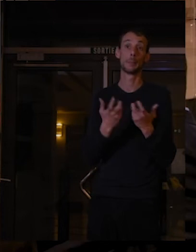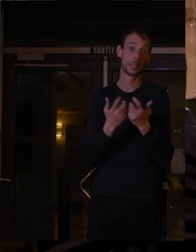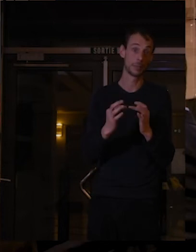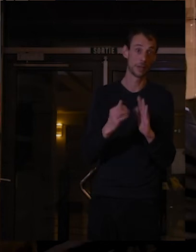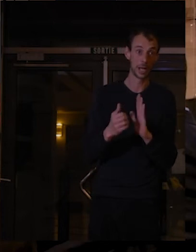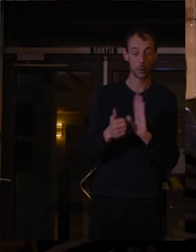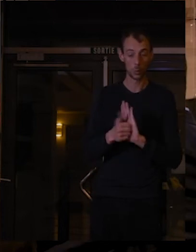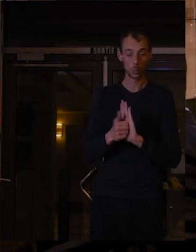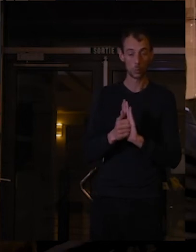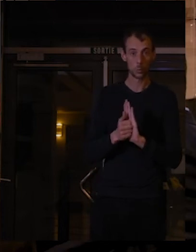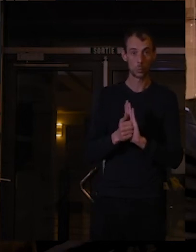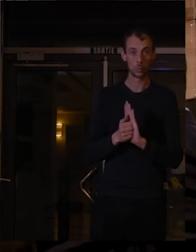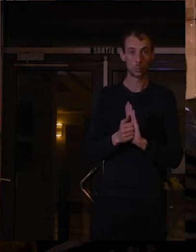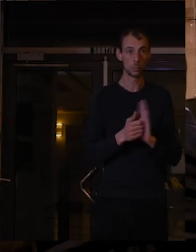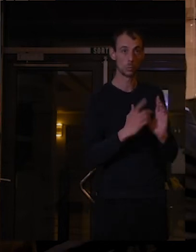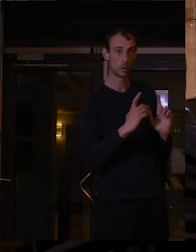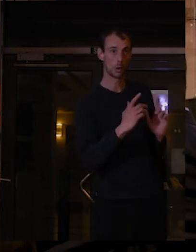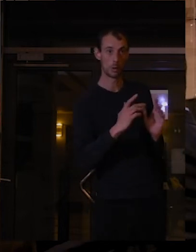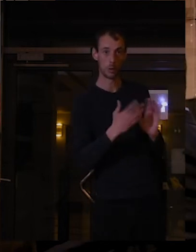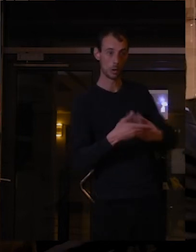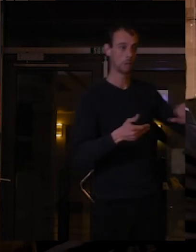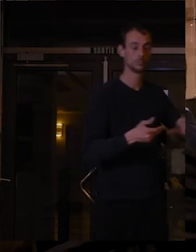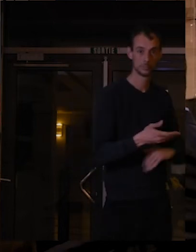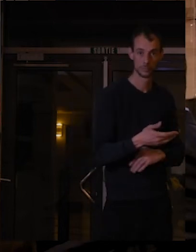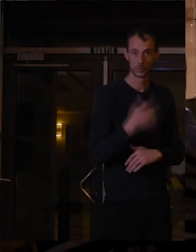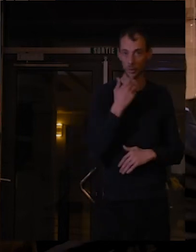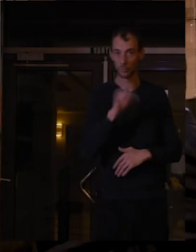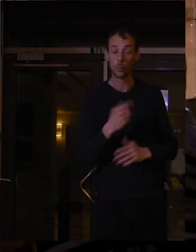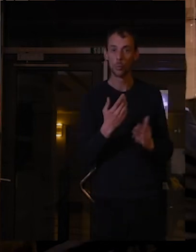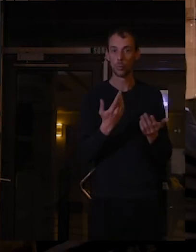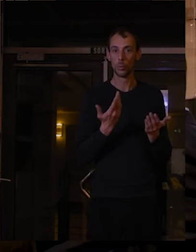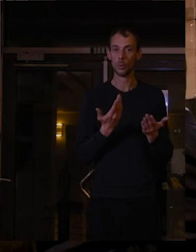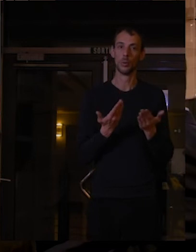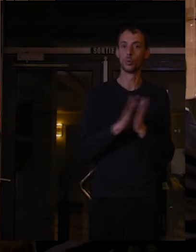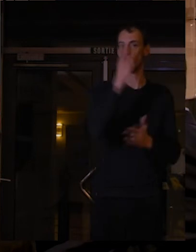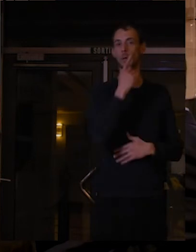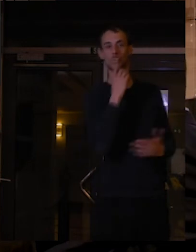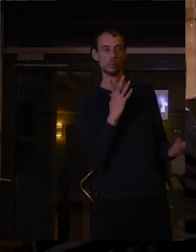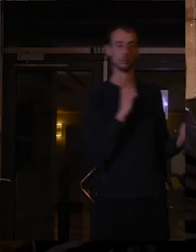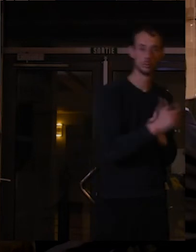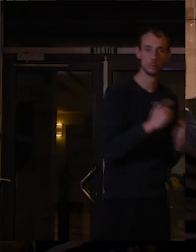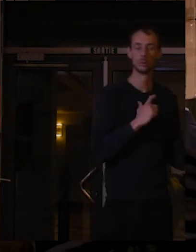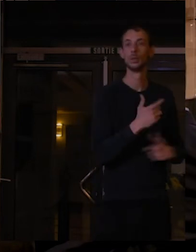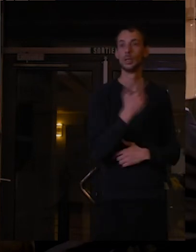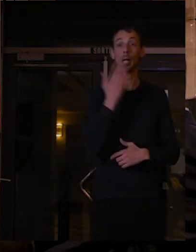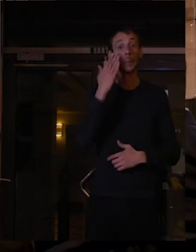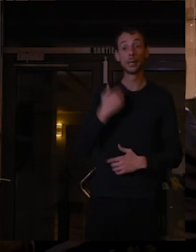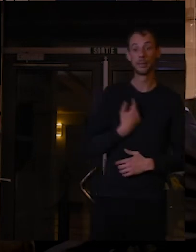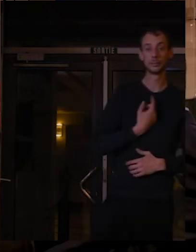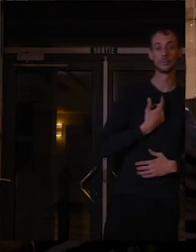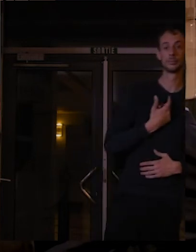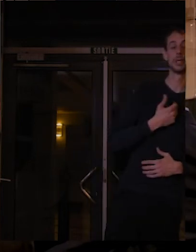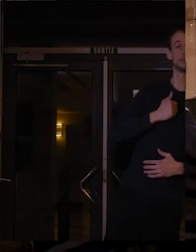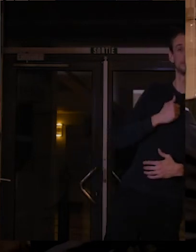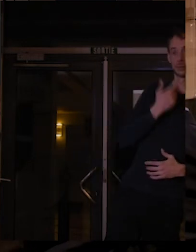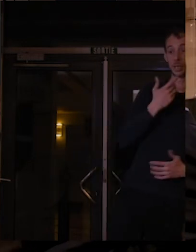faut trouver une doublure, etc. Et quand on est en freelance, ça veut dire que la personne, en fait, pendant sa grossesse,